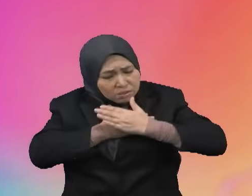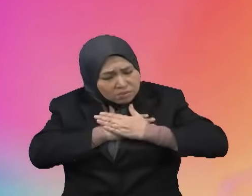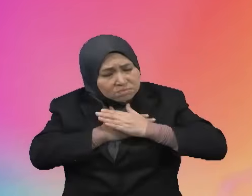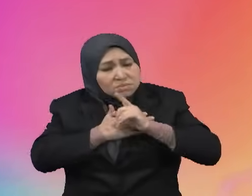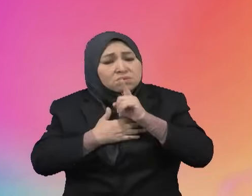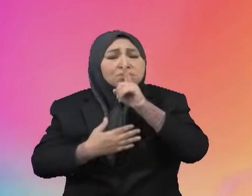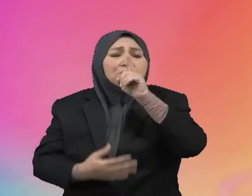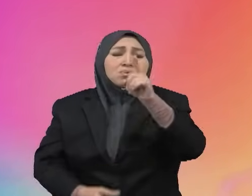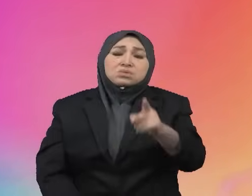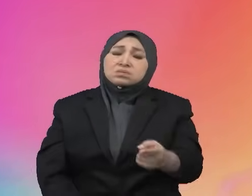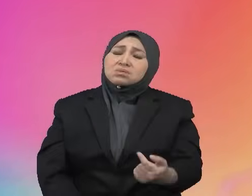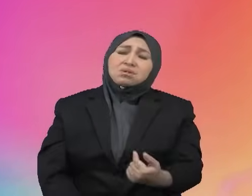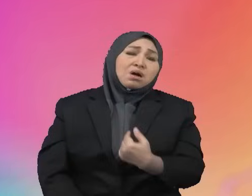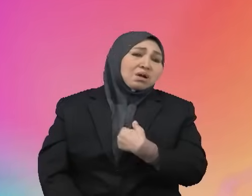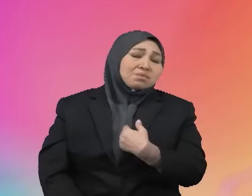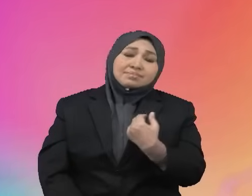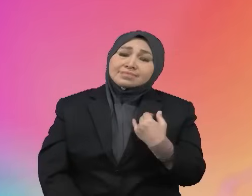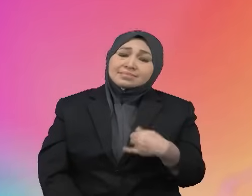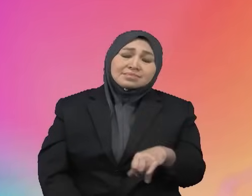أملك إلا